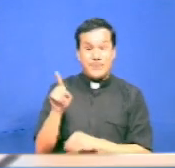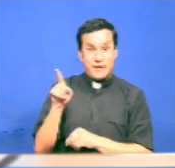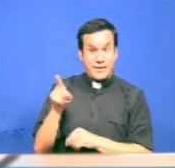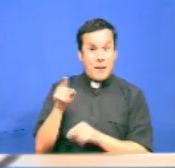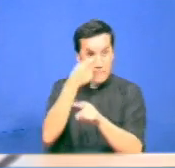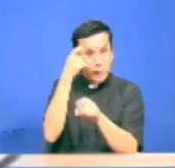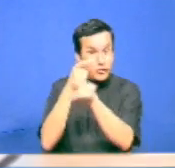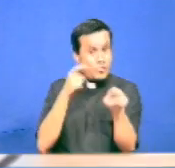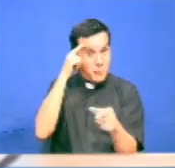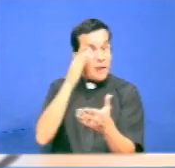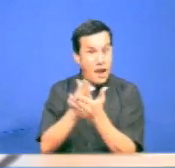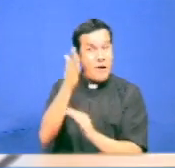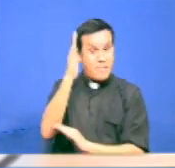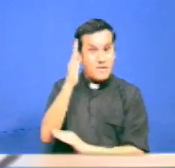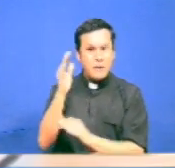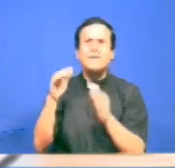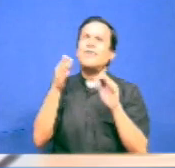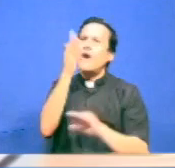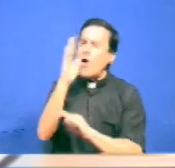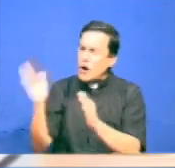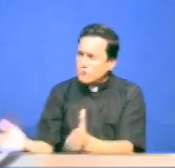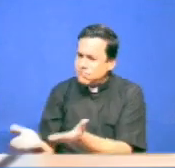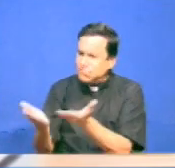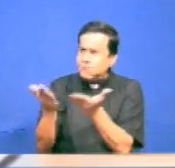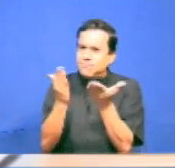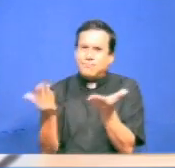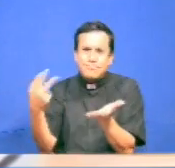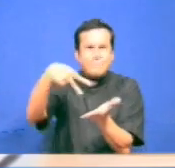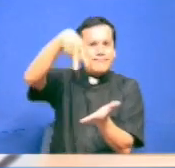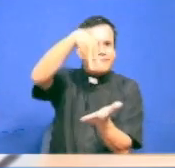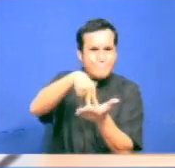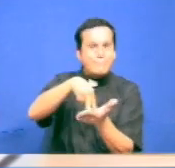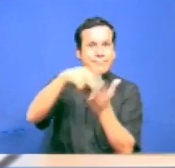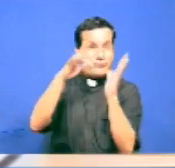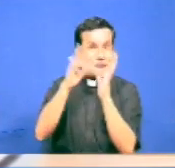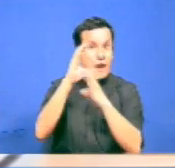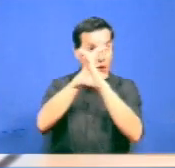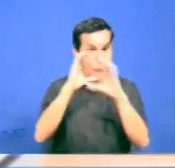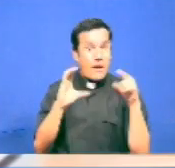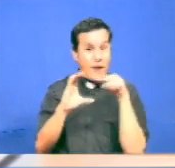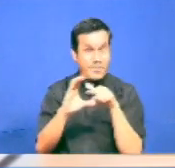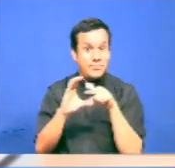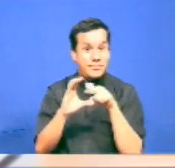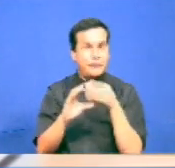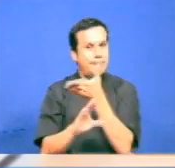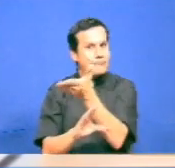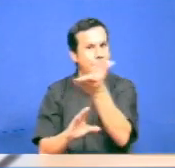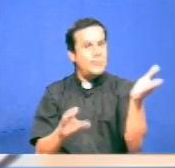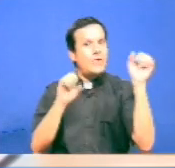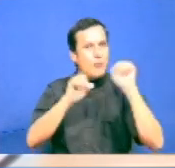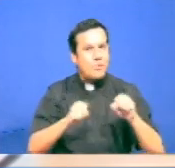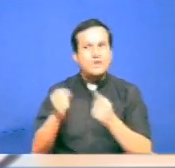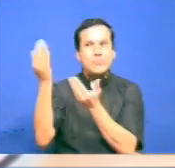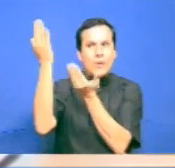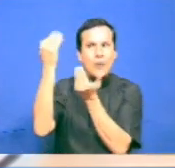kwa Mungu aliyemfufua katika wafu na kumpa utukufu, mpate kusadiki na kumtumainia